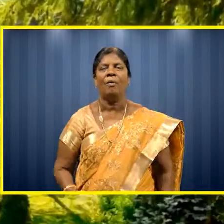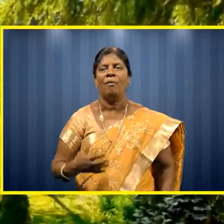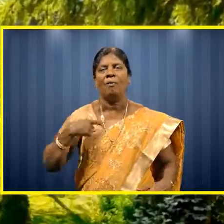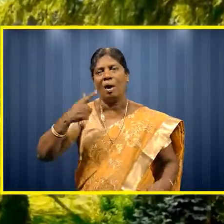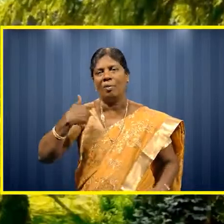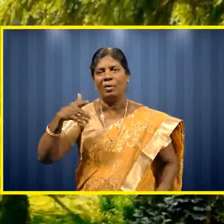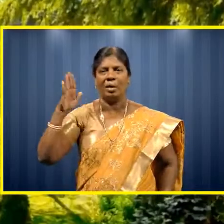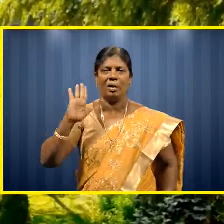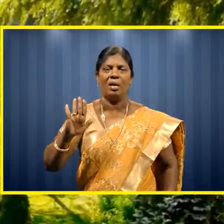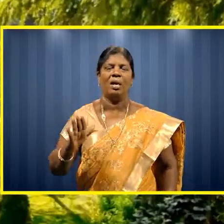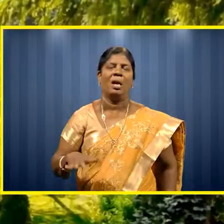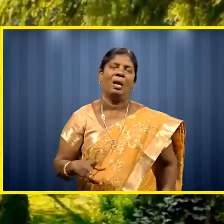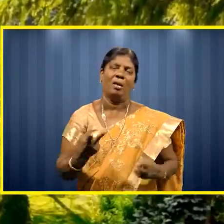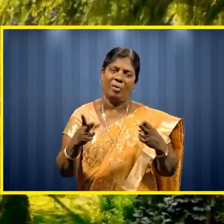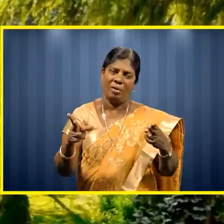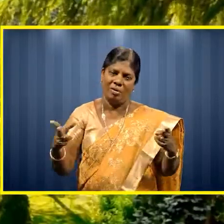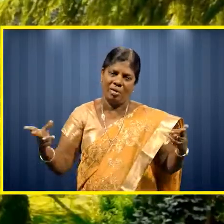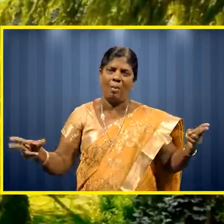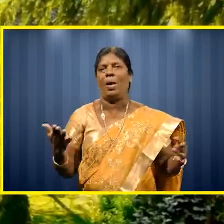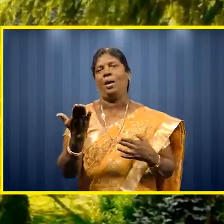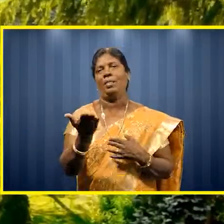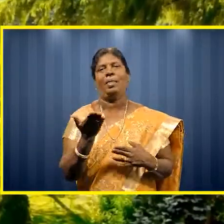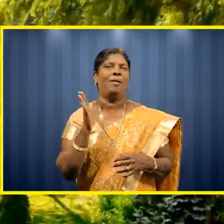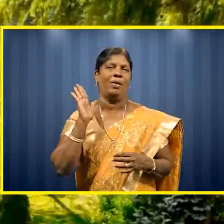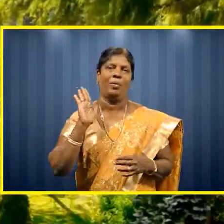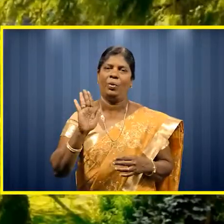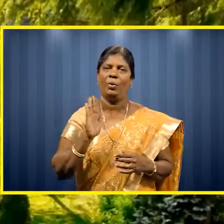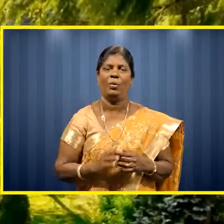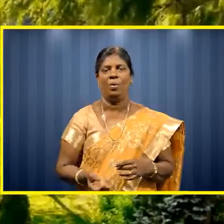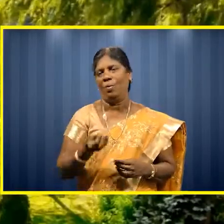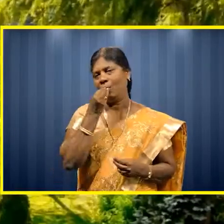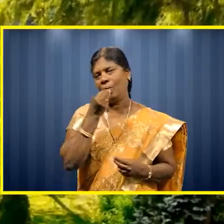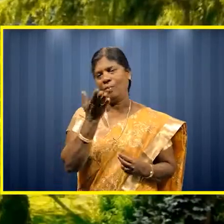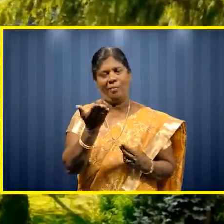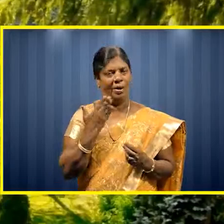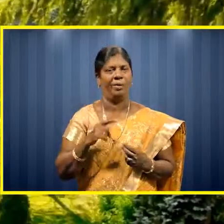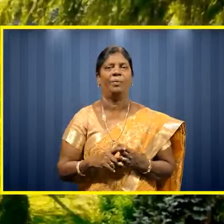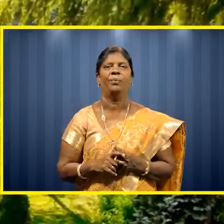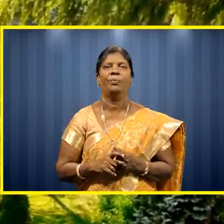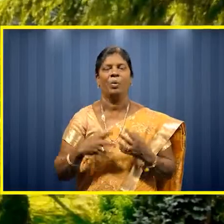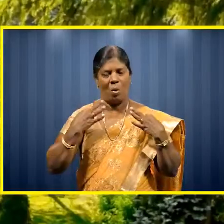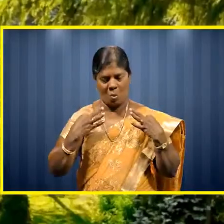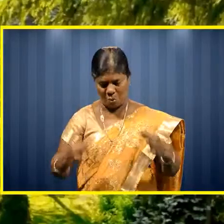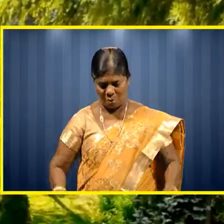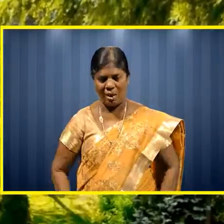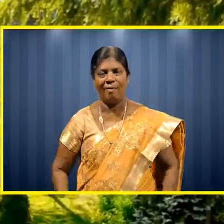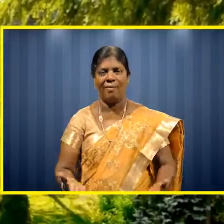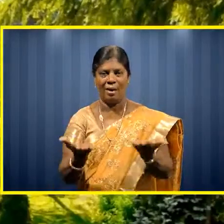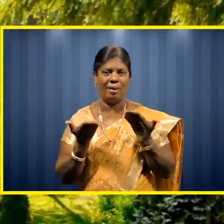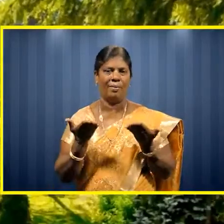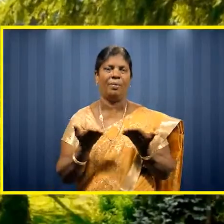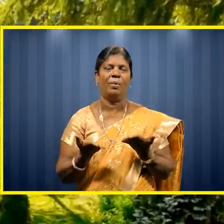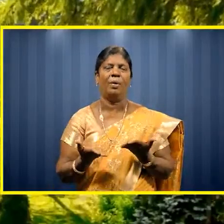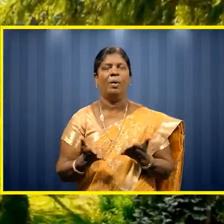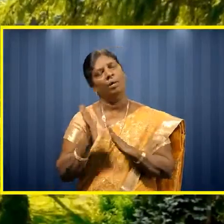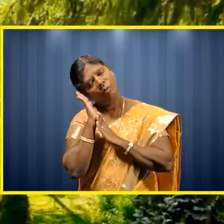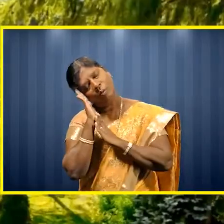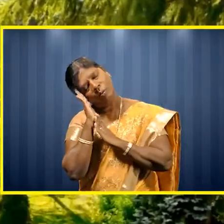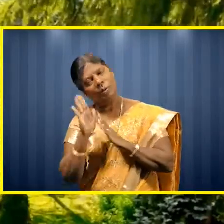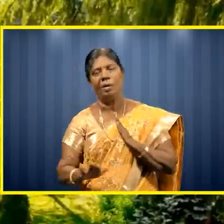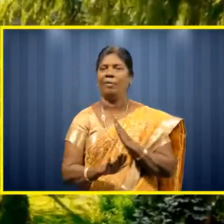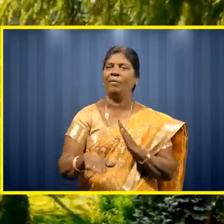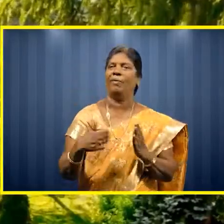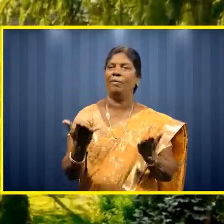வரைக்கும் நம்முடைய சரீரத்திற்கு நிறைய தேவைகள் இருக்கிறது அல்லவா? உணவு வேண்டும், உடை வேண்டும்,